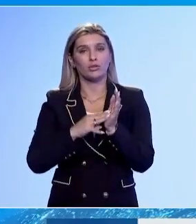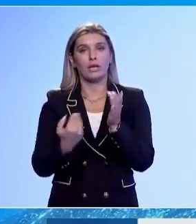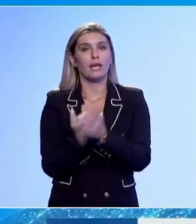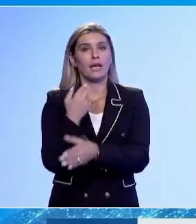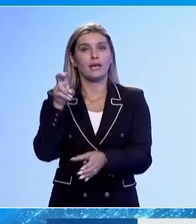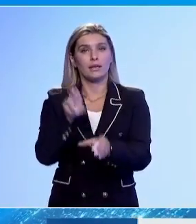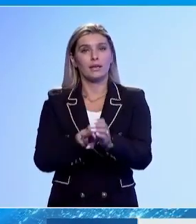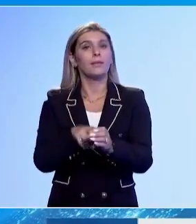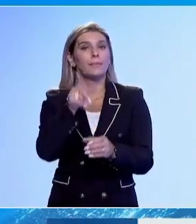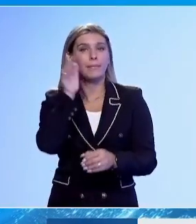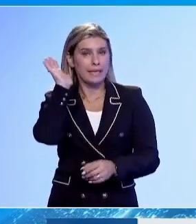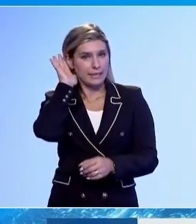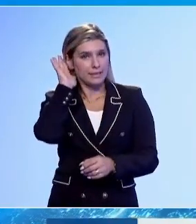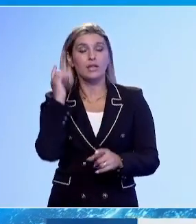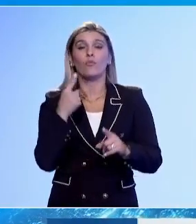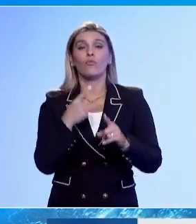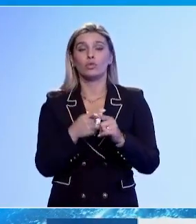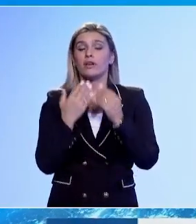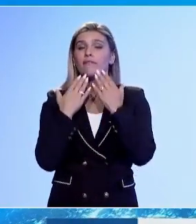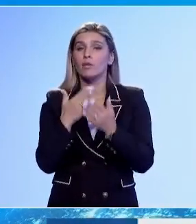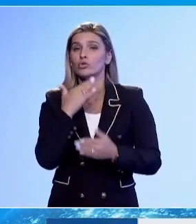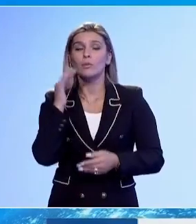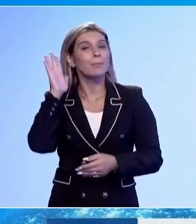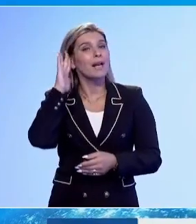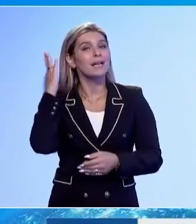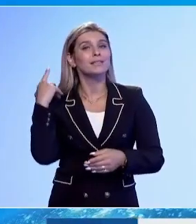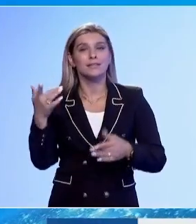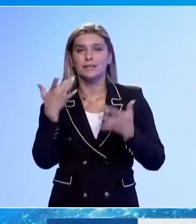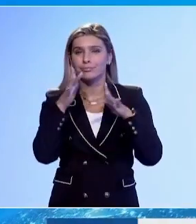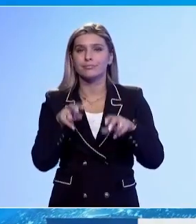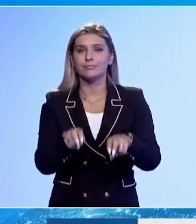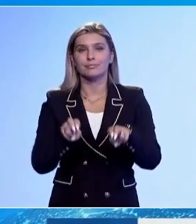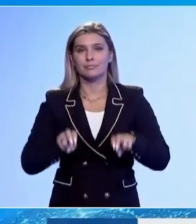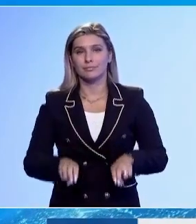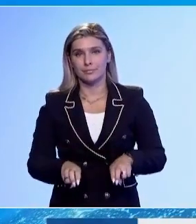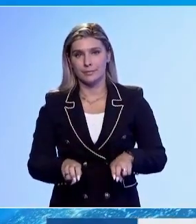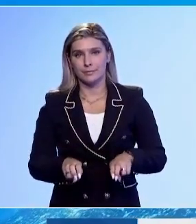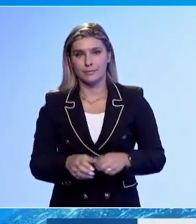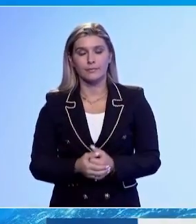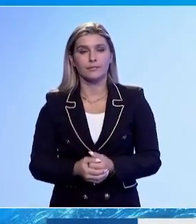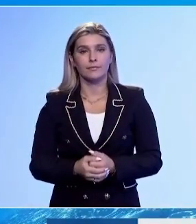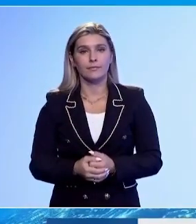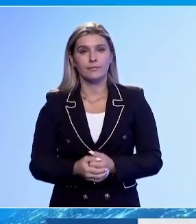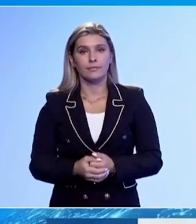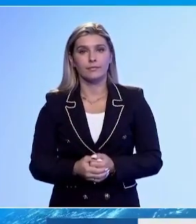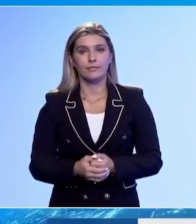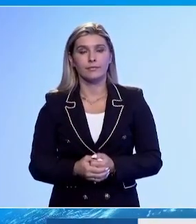për kontributin ish ministrin Armen Mehaj, ndërkaq bashkëshortës së tij dëshiroi shërim të plotë.